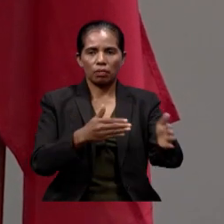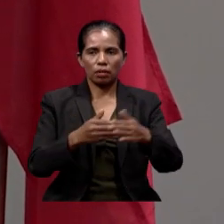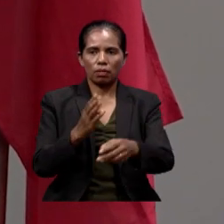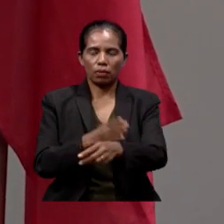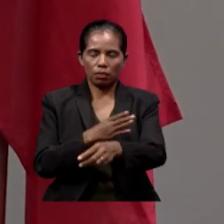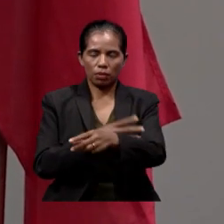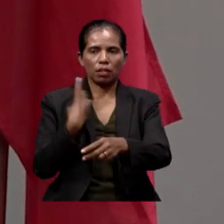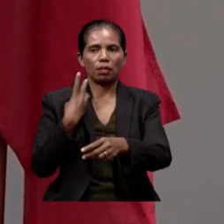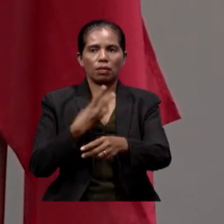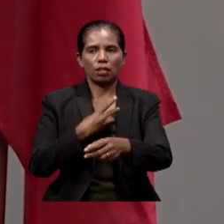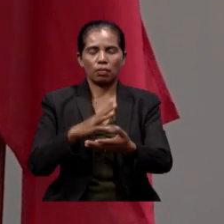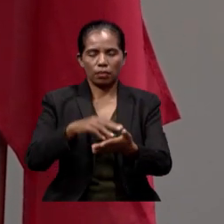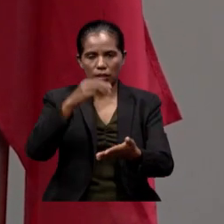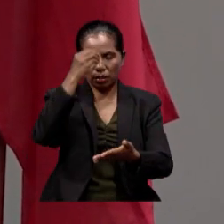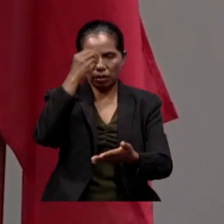negosio.